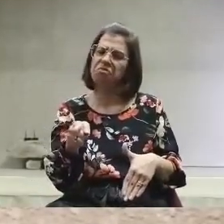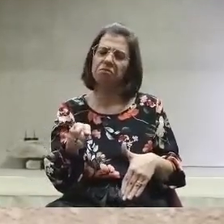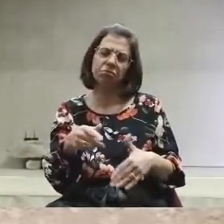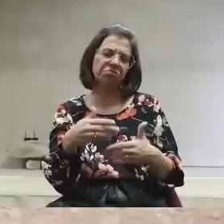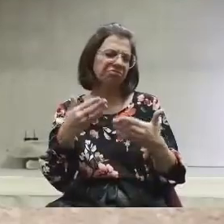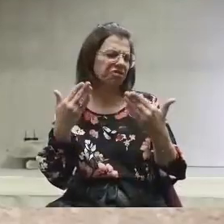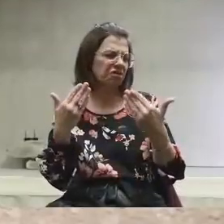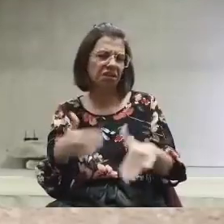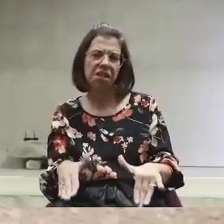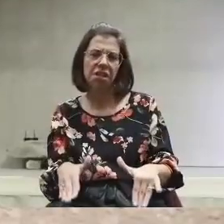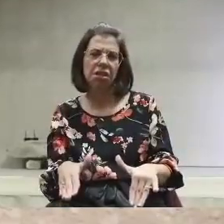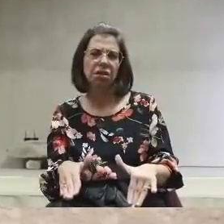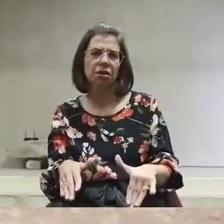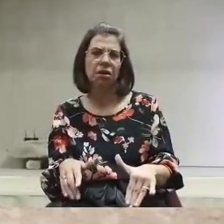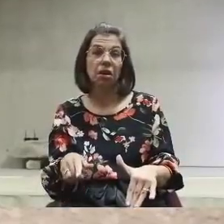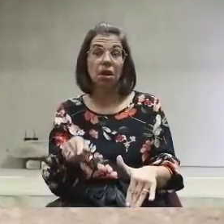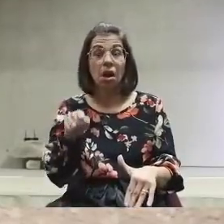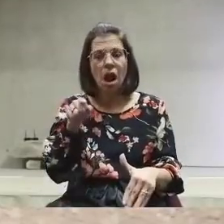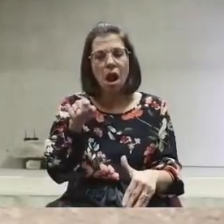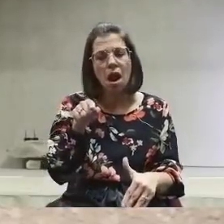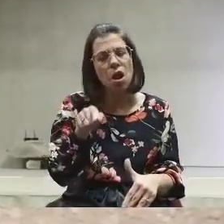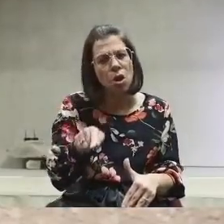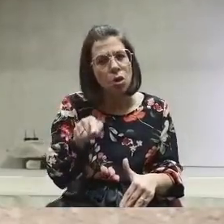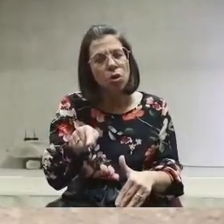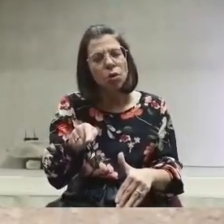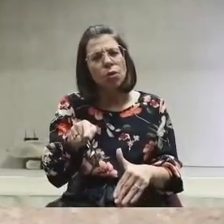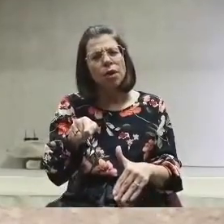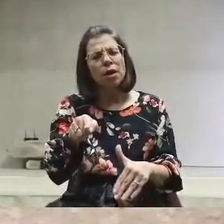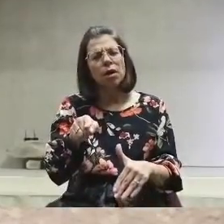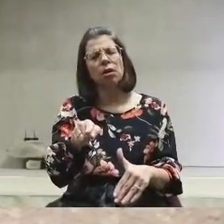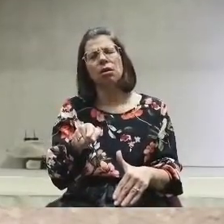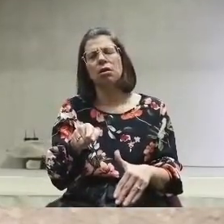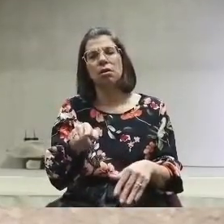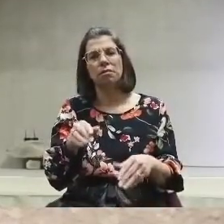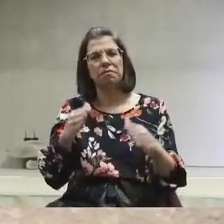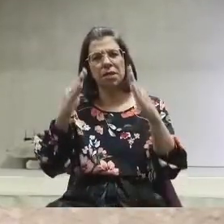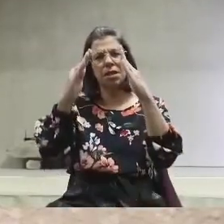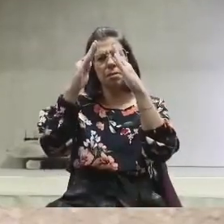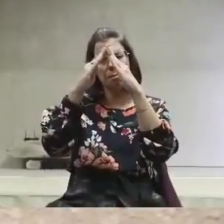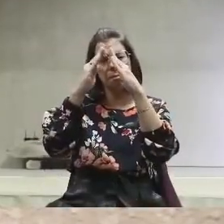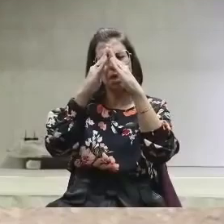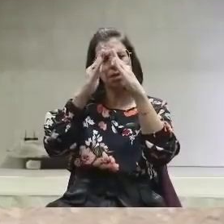solution, c'est de crier à Dieu. Il a cherché le Seigneur,